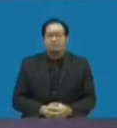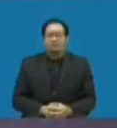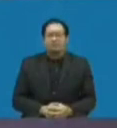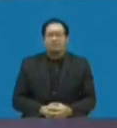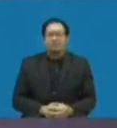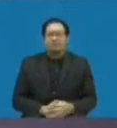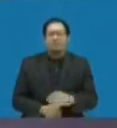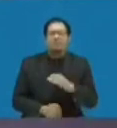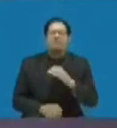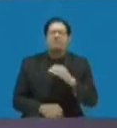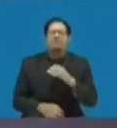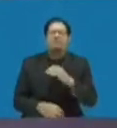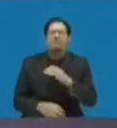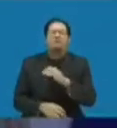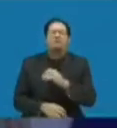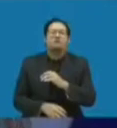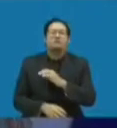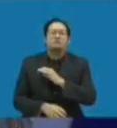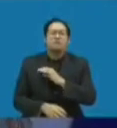cintai